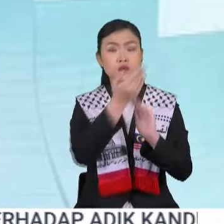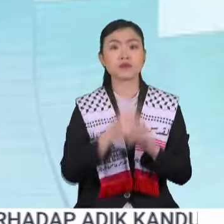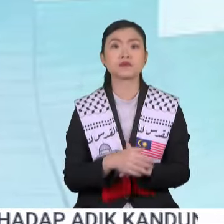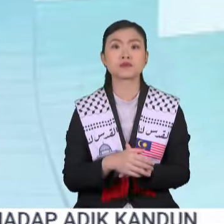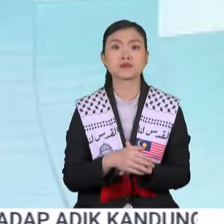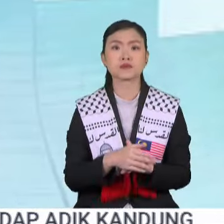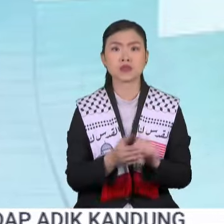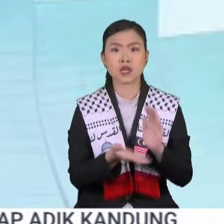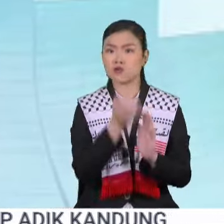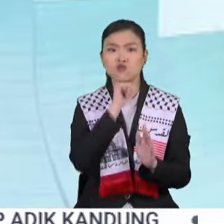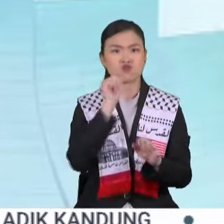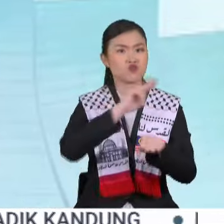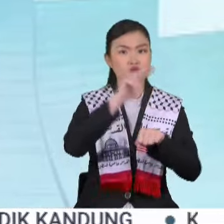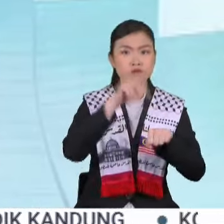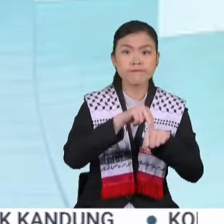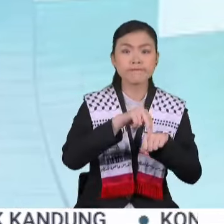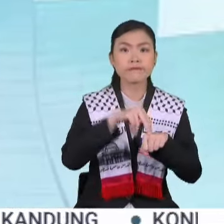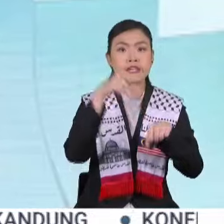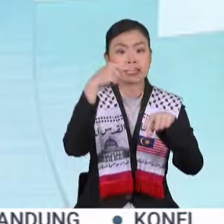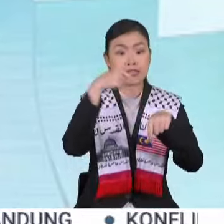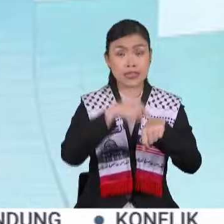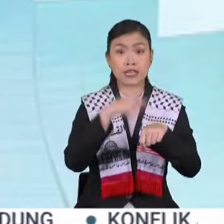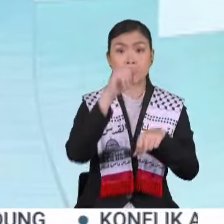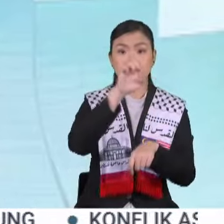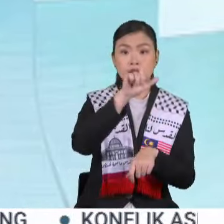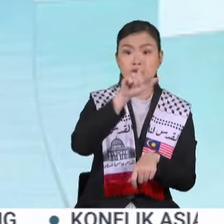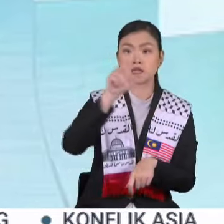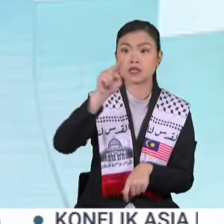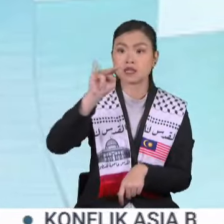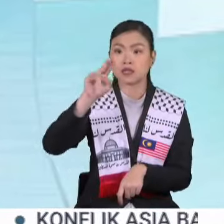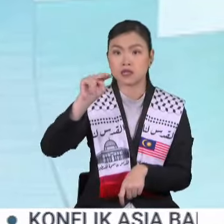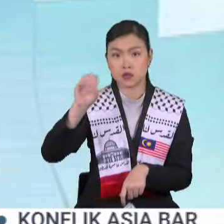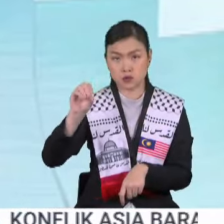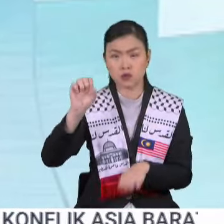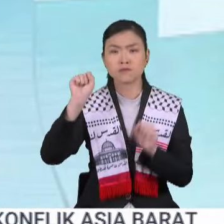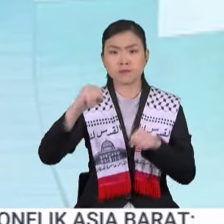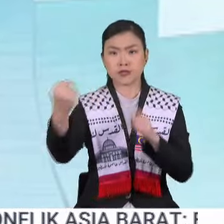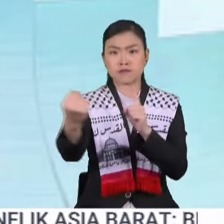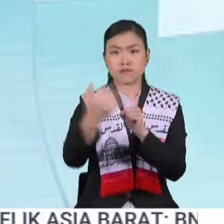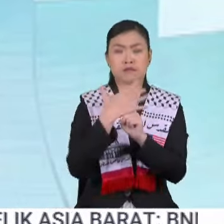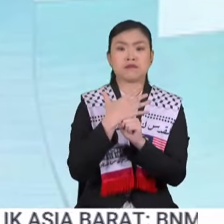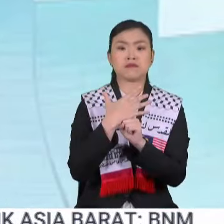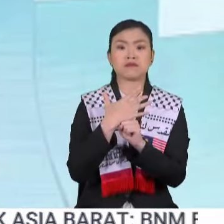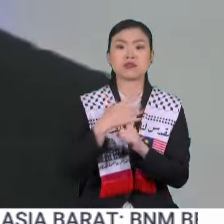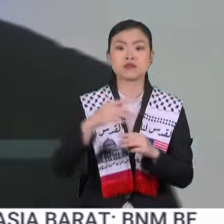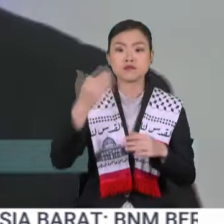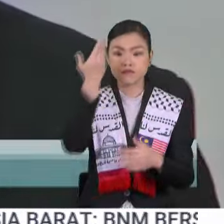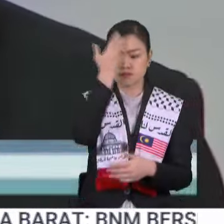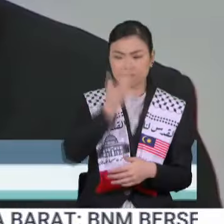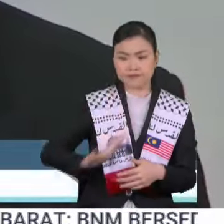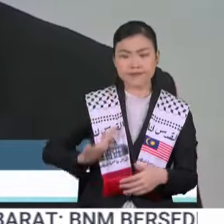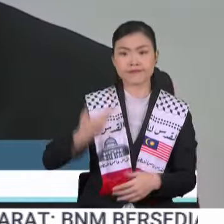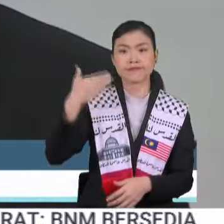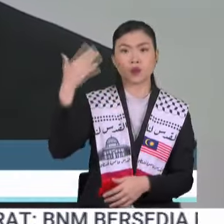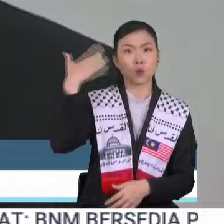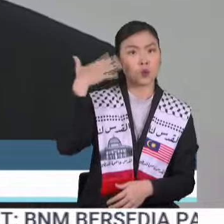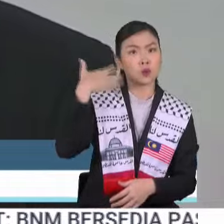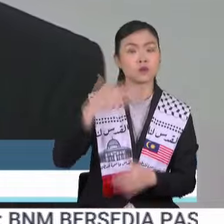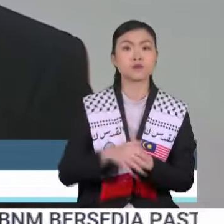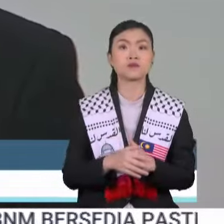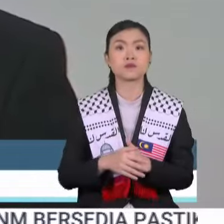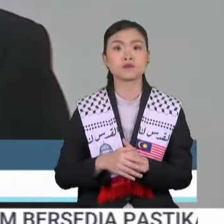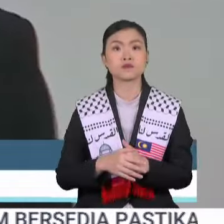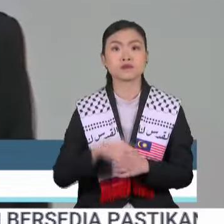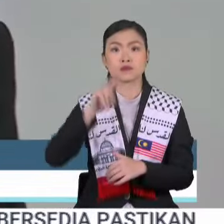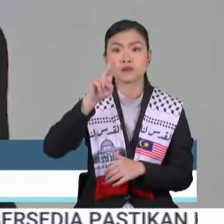tempoh tidak normal ketika fenomena El Nino boleh mengakibatkan strok haba. Menurut pakar perunding kanan Fakulti